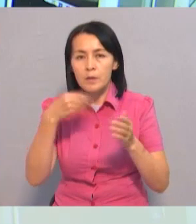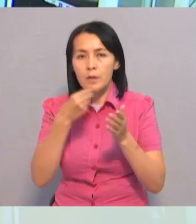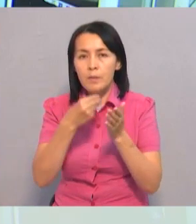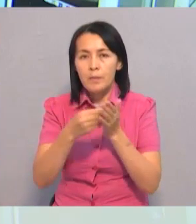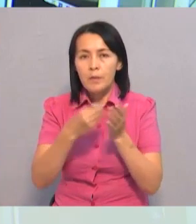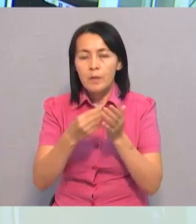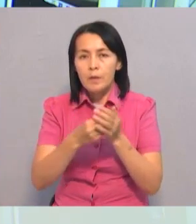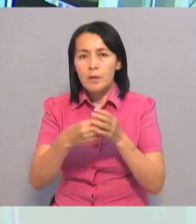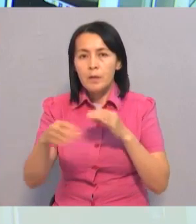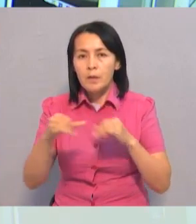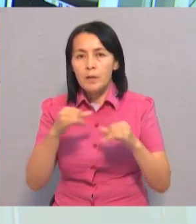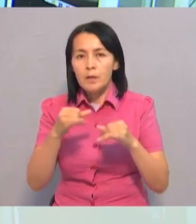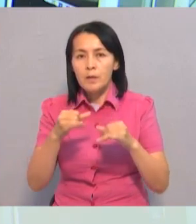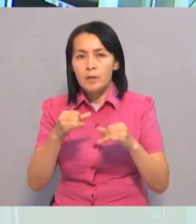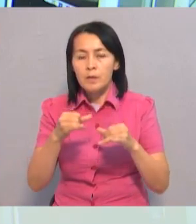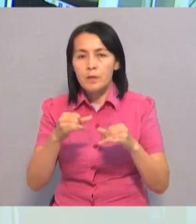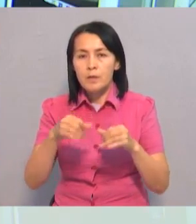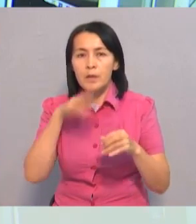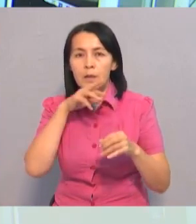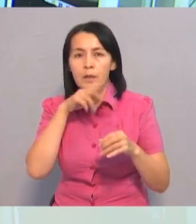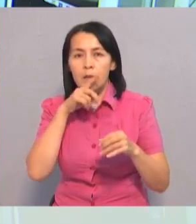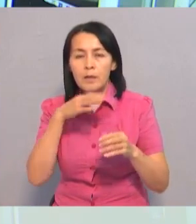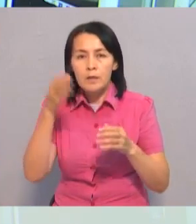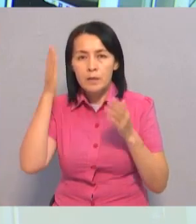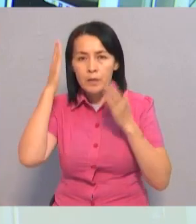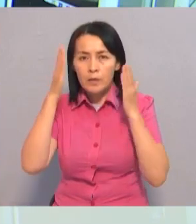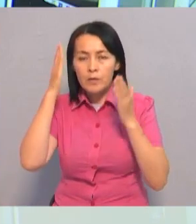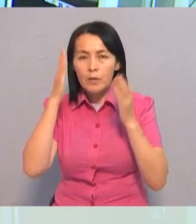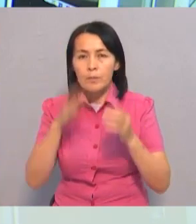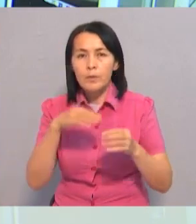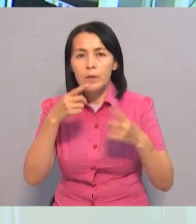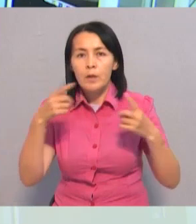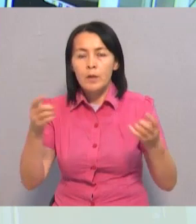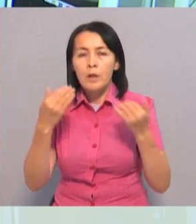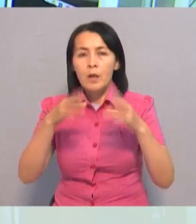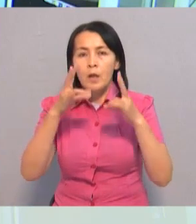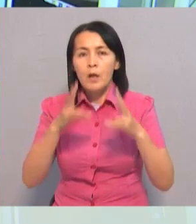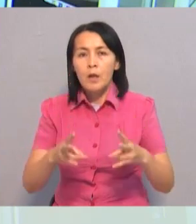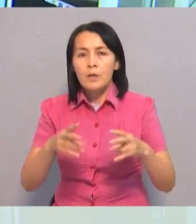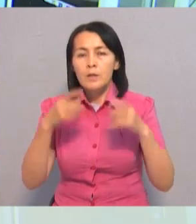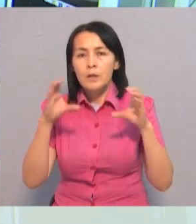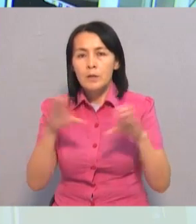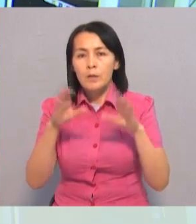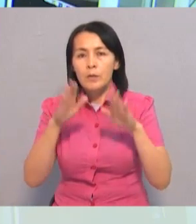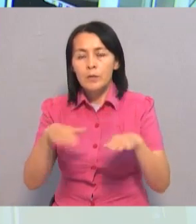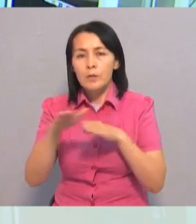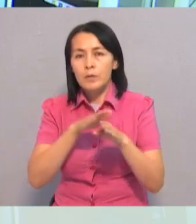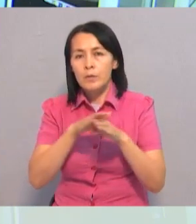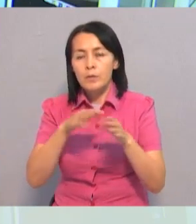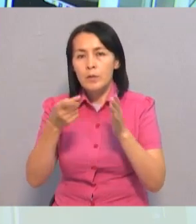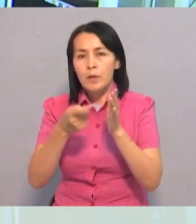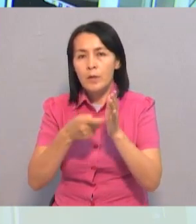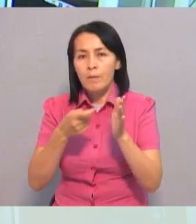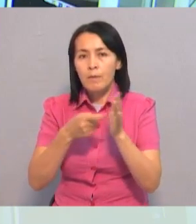продавали контрабандные корейские шампуни и бальзамы. Сейчас в отношении нарушителя владельца торговой точки проводится